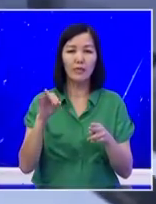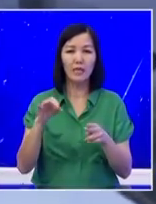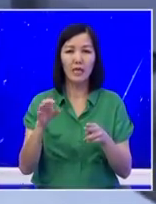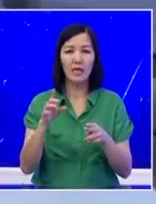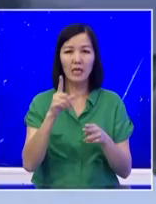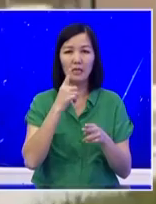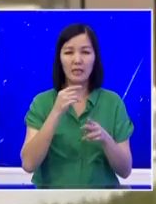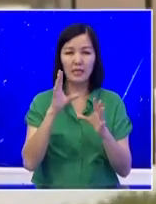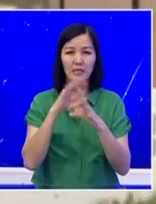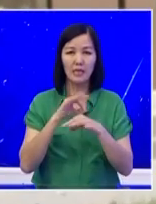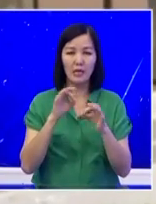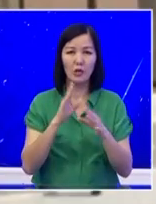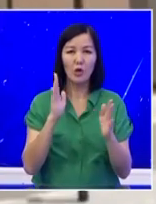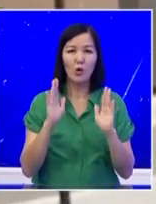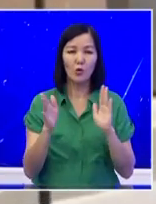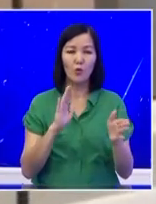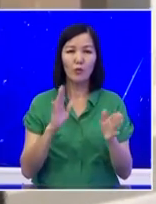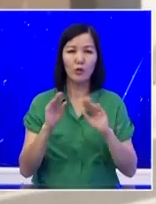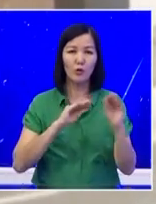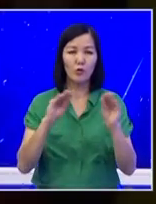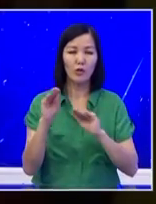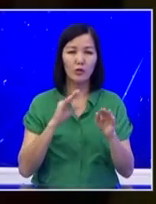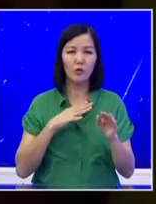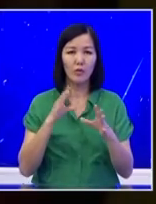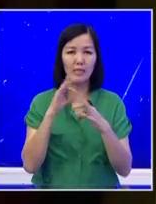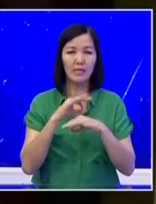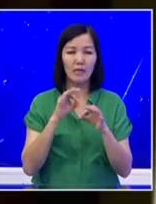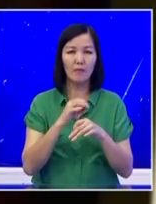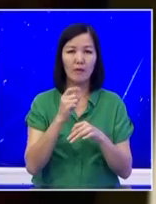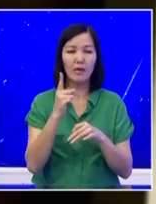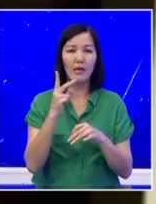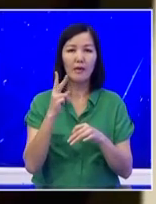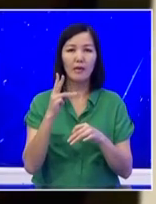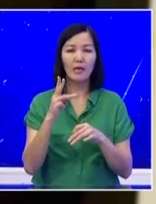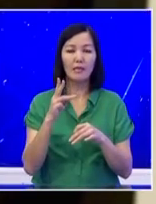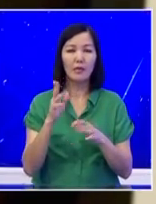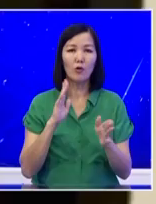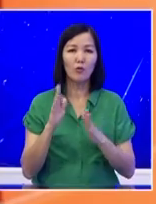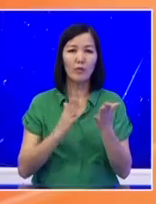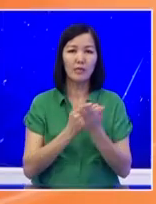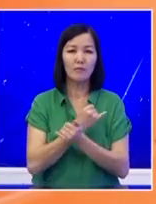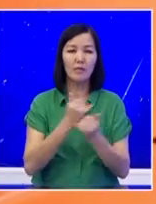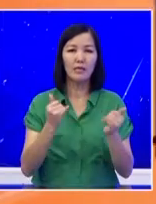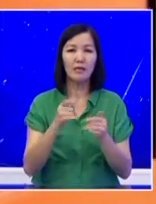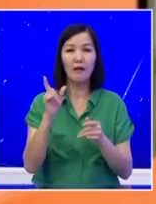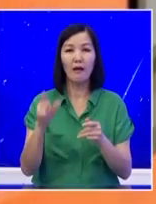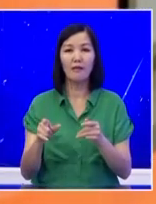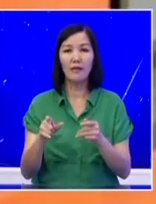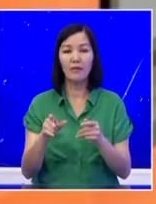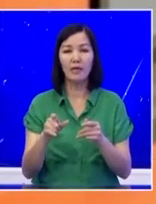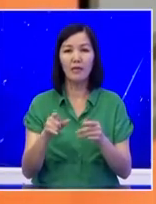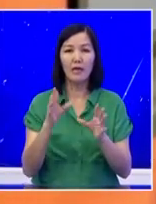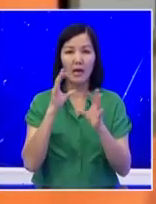жүргізетін роботталған жүйені құрастыруда. Сараптама алу үшін бірнеше құлтемір қызмет етеді. Бірі адамнан анализ алады,